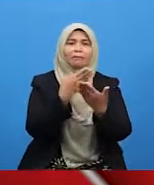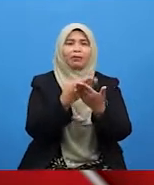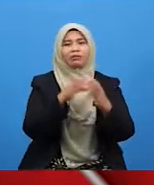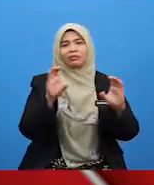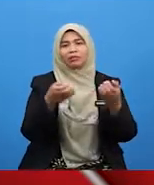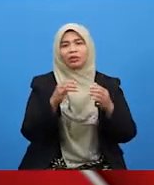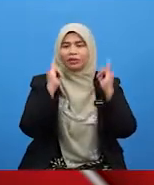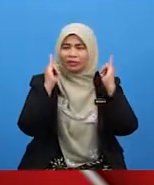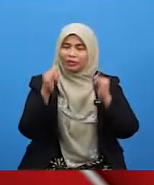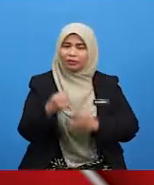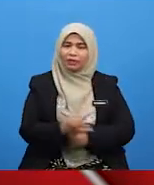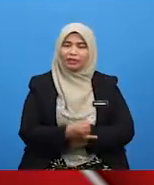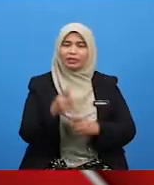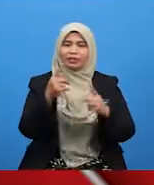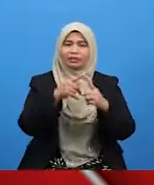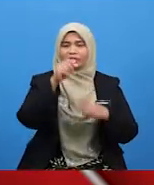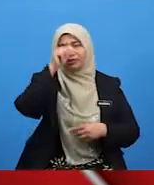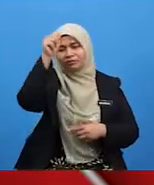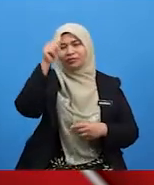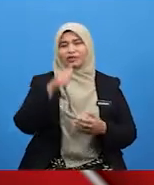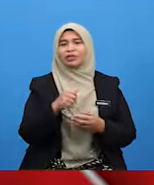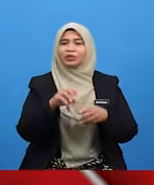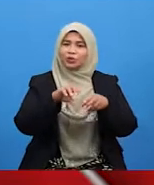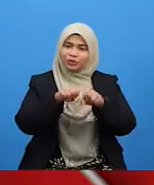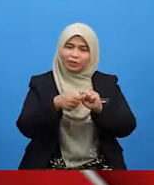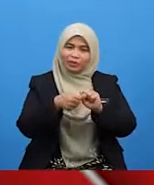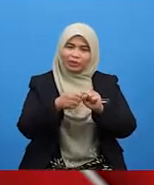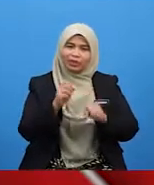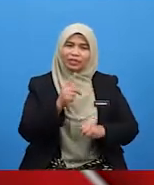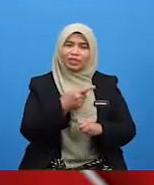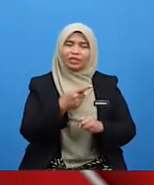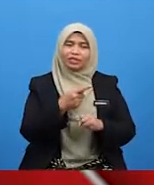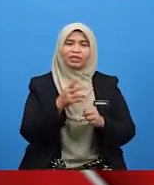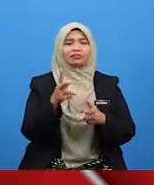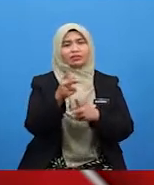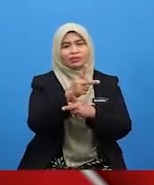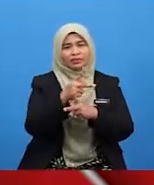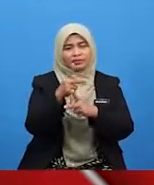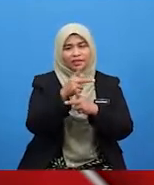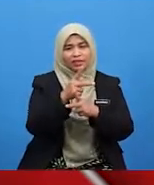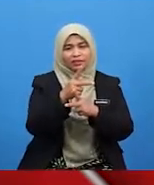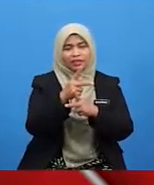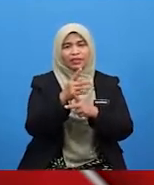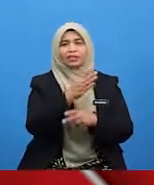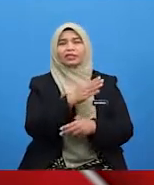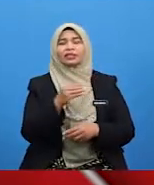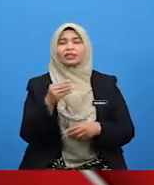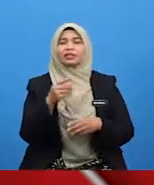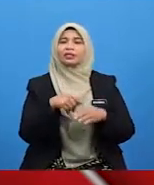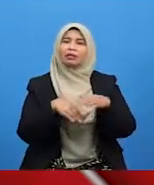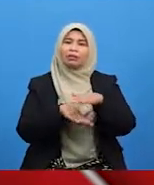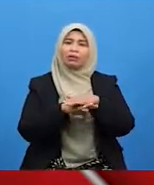ibadah kepada Allah agar kita terpelihara dan di bawah